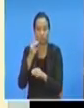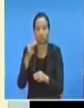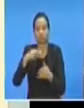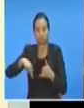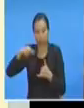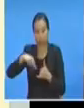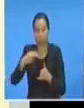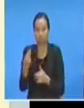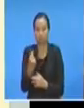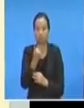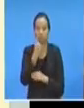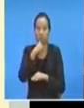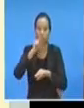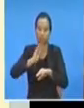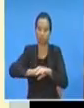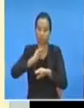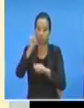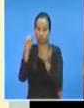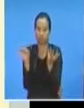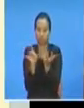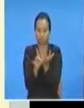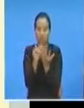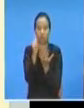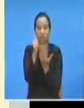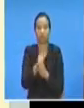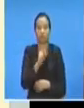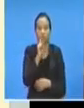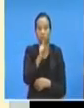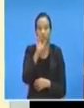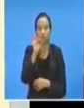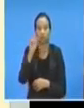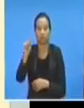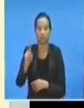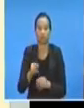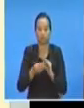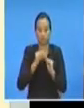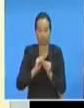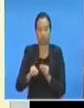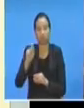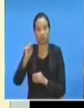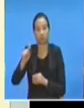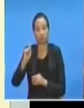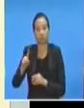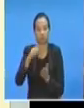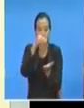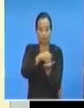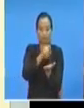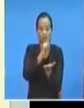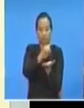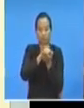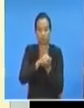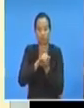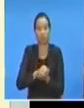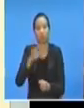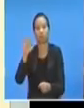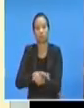ภาพครบหมดแล้วครับ191คือหมายเลขฉุกเฉินศูนย์รับแจ้งเหตุฉุกเฉินมีหน้าที่อะไรบ้างครบหมด